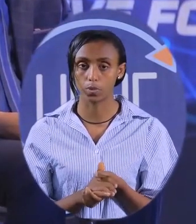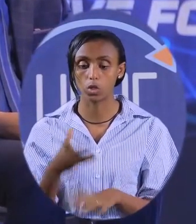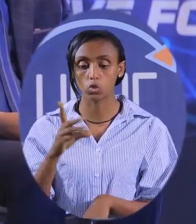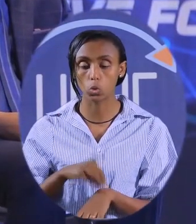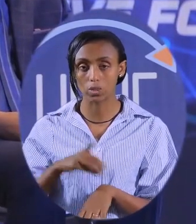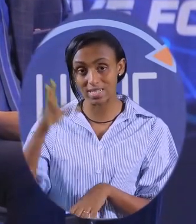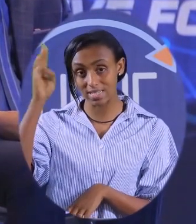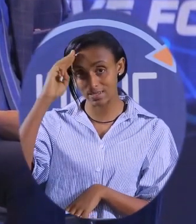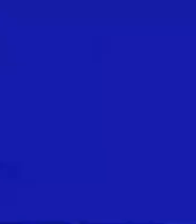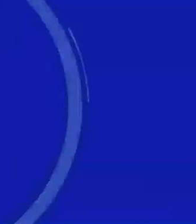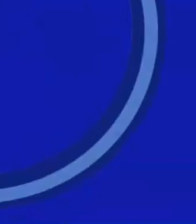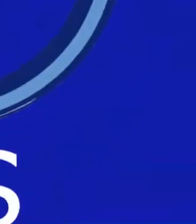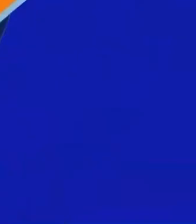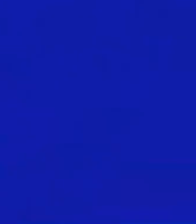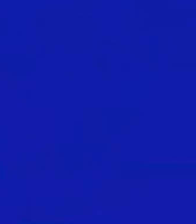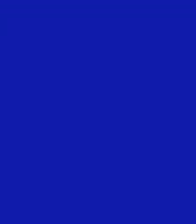ለዶክተር ሲሳይ ይሆናል።